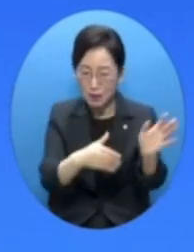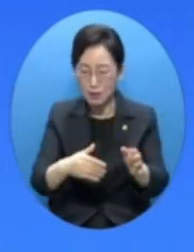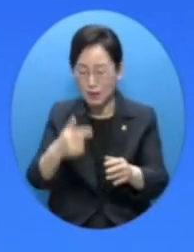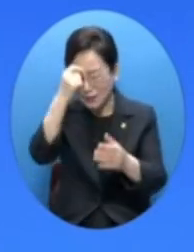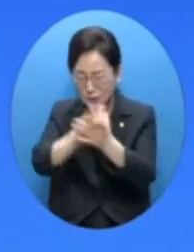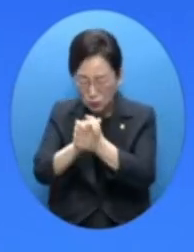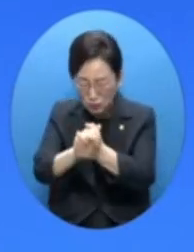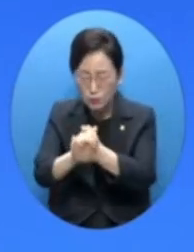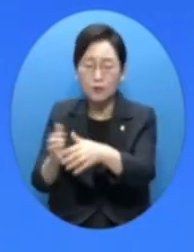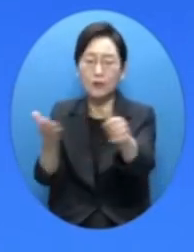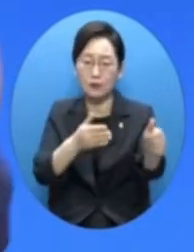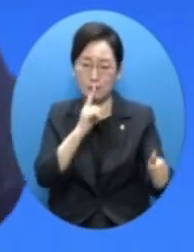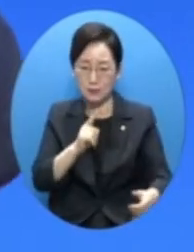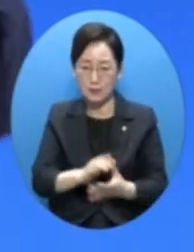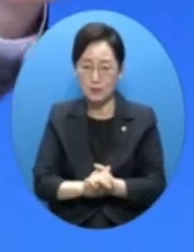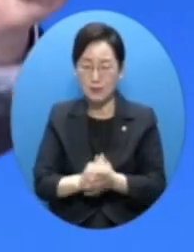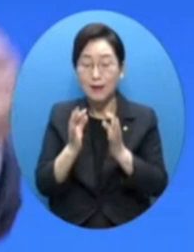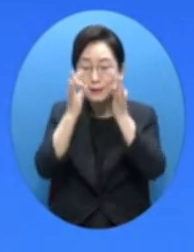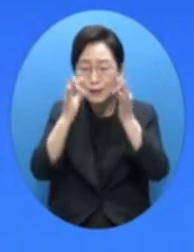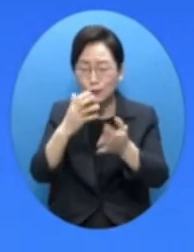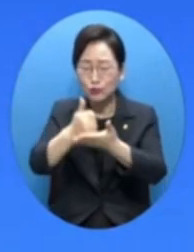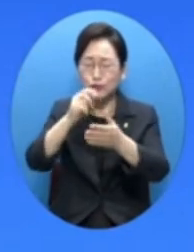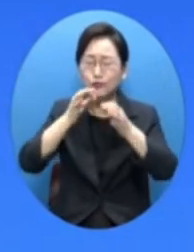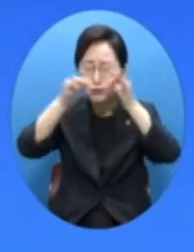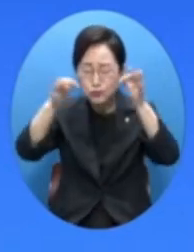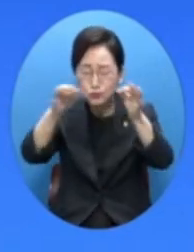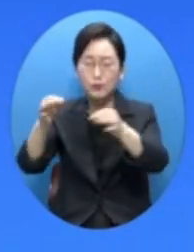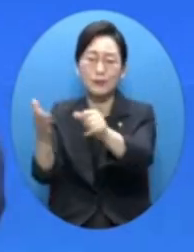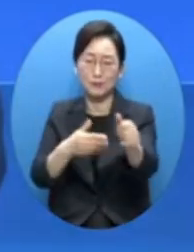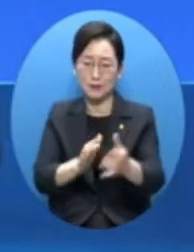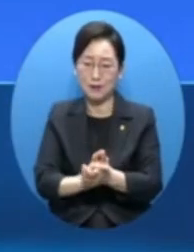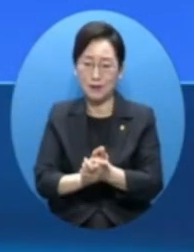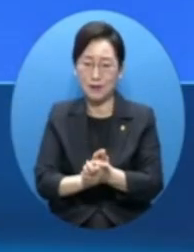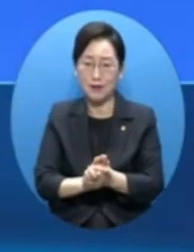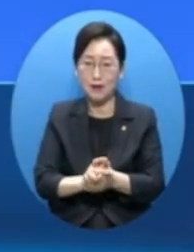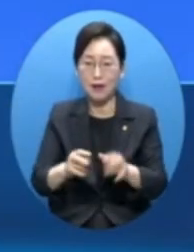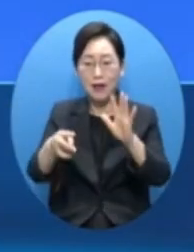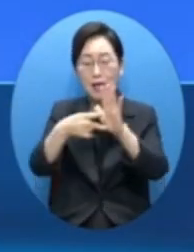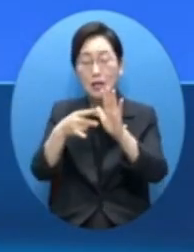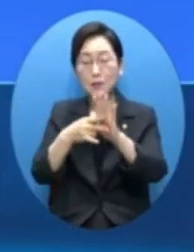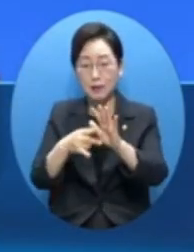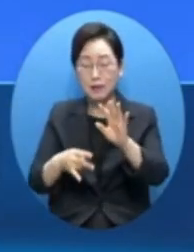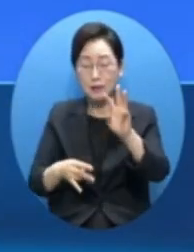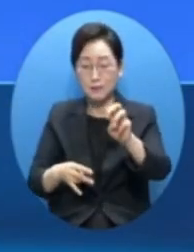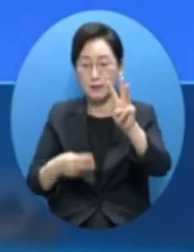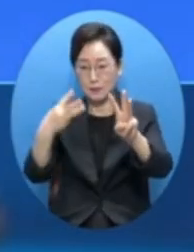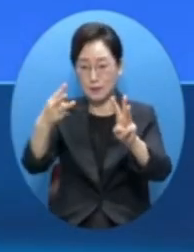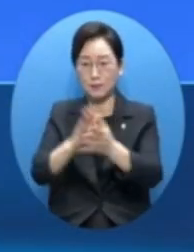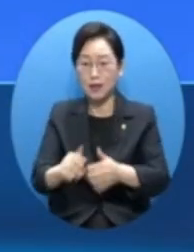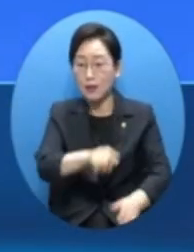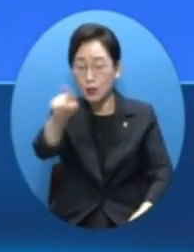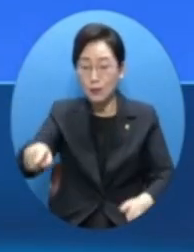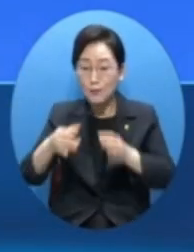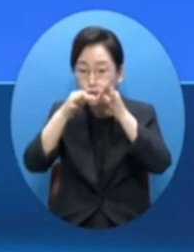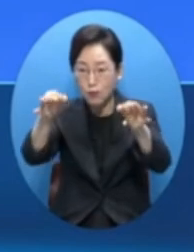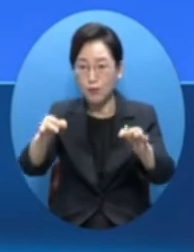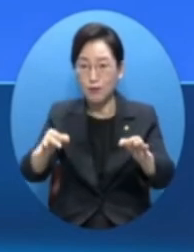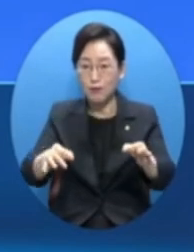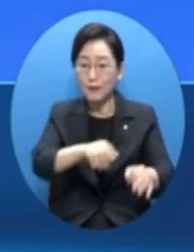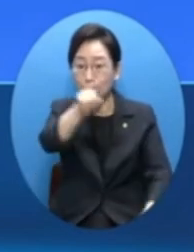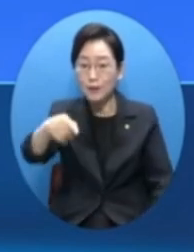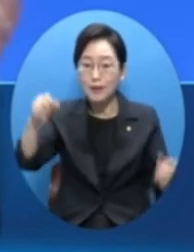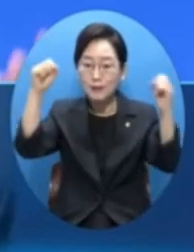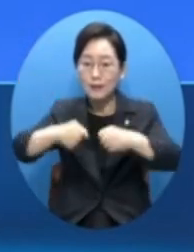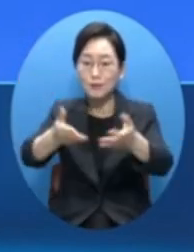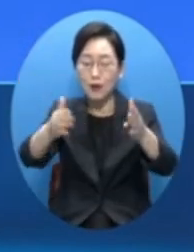기도하라 말씀하는 것입니다. 간절히 주께 부르짖어 기도하시기 바랍니다. 예레미야 3장 3절을 말씀합니다. 너는 내게 부르짖어라 내가 내게